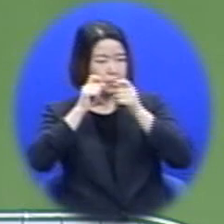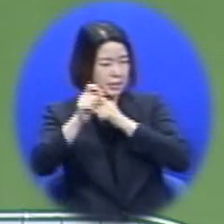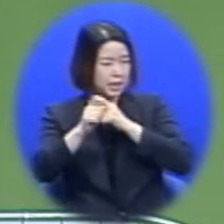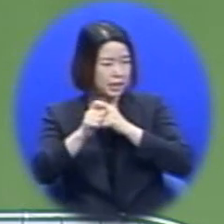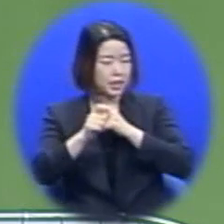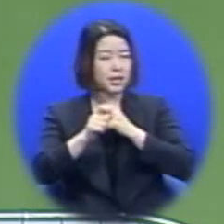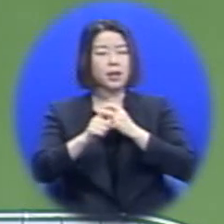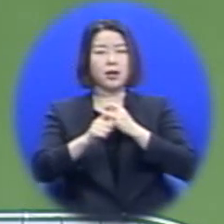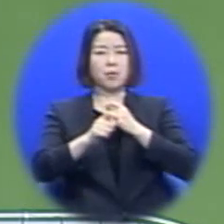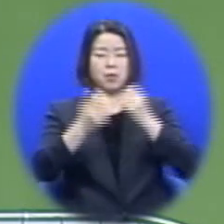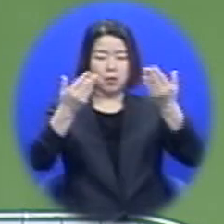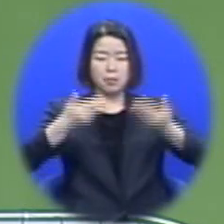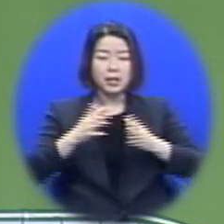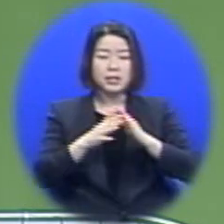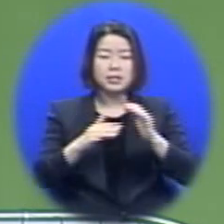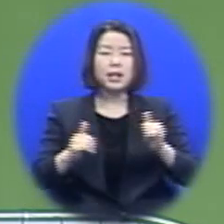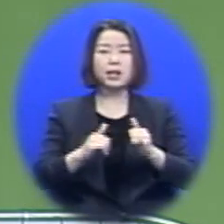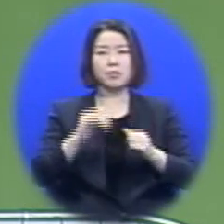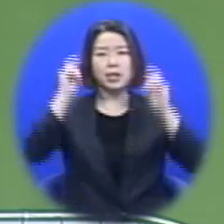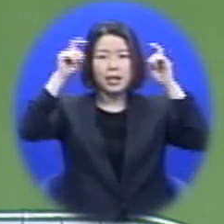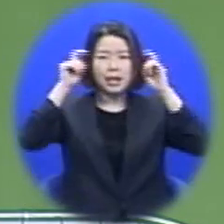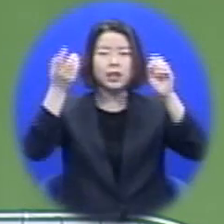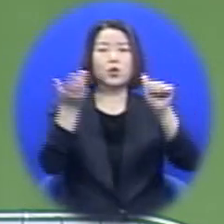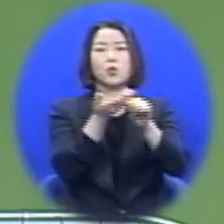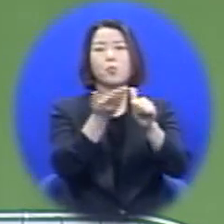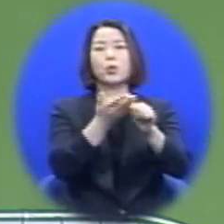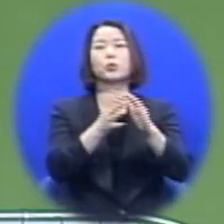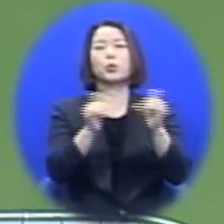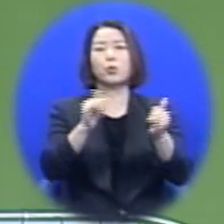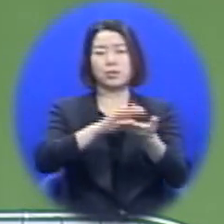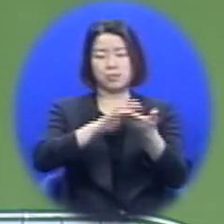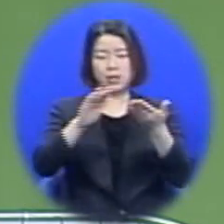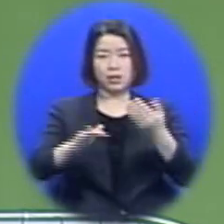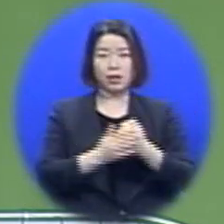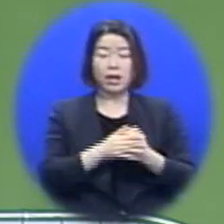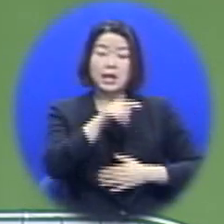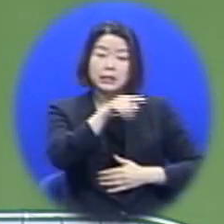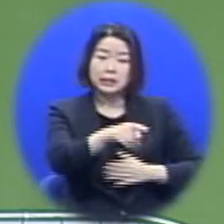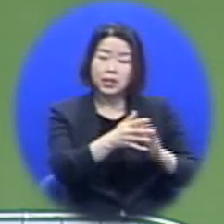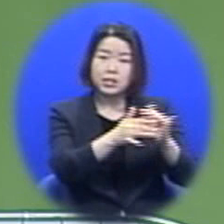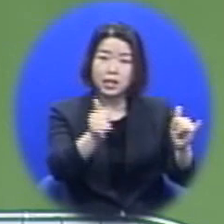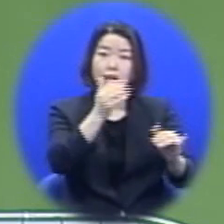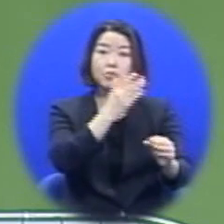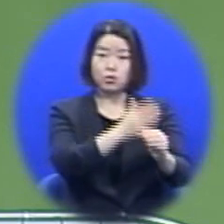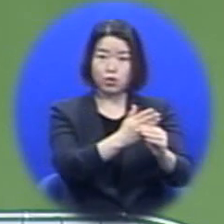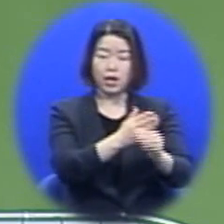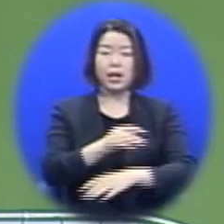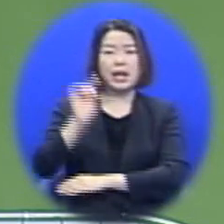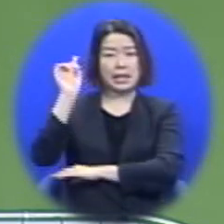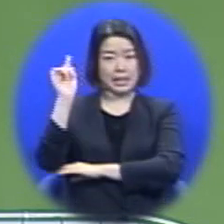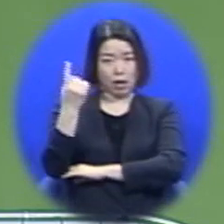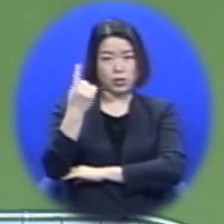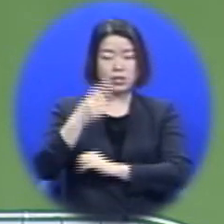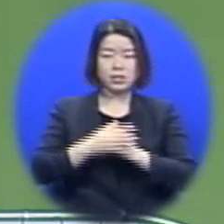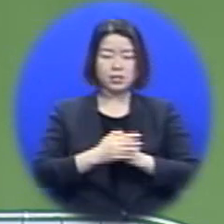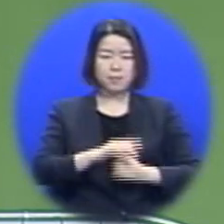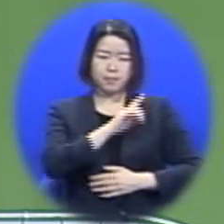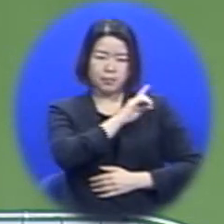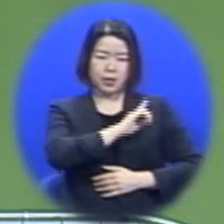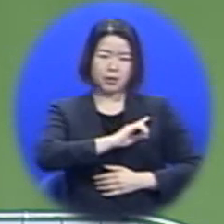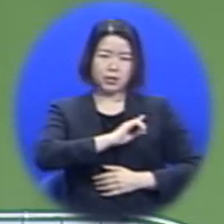사람들이 목동들입니다. 그런 목동들 중에서 다윗이 아주